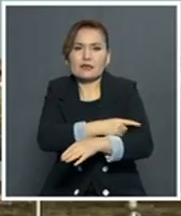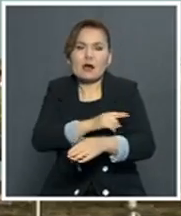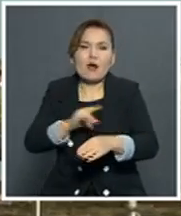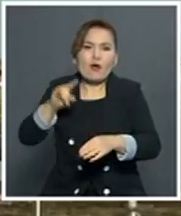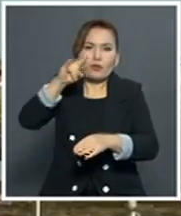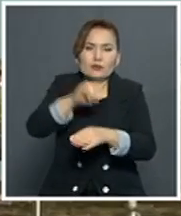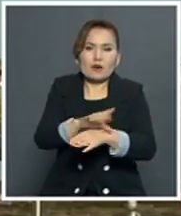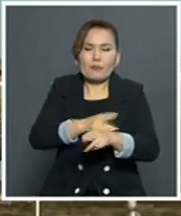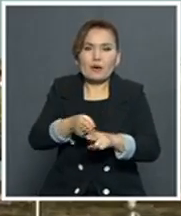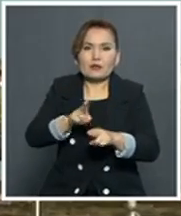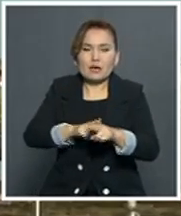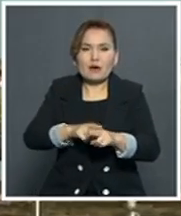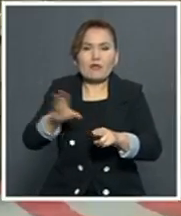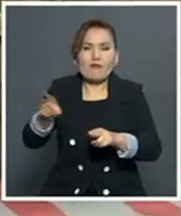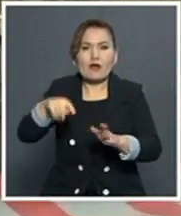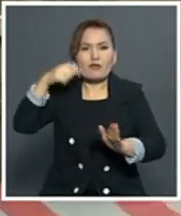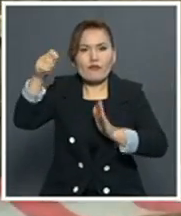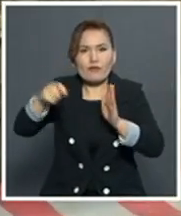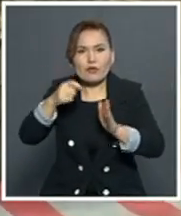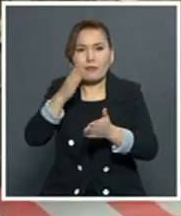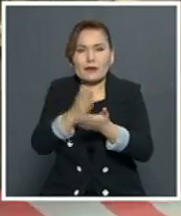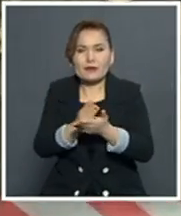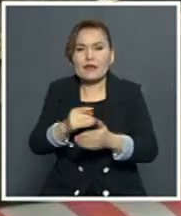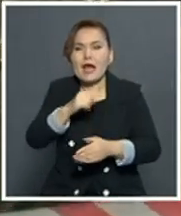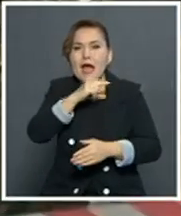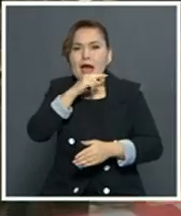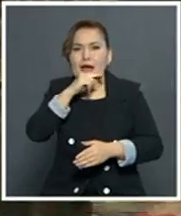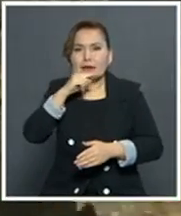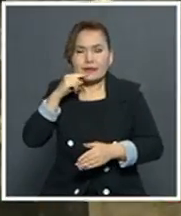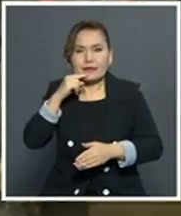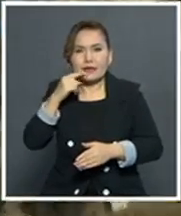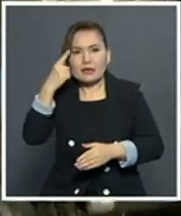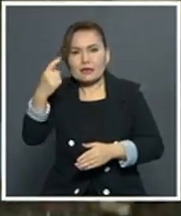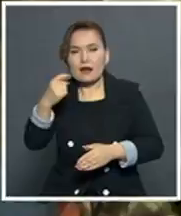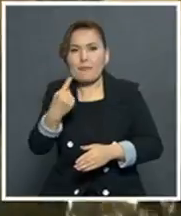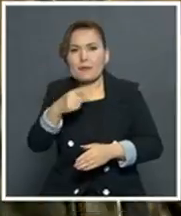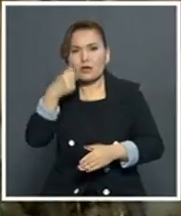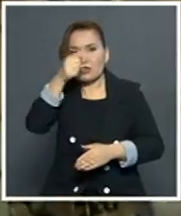желіге апаттың толық видеосы да жүктелді. Еске салайық, Ресей әуежайында бір жыл